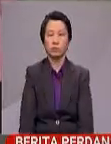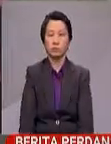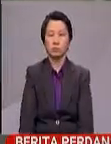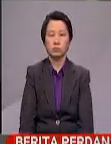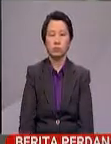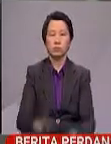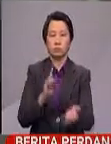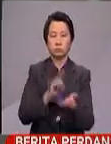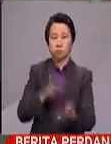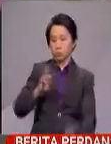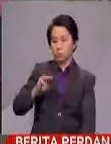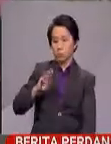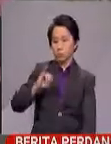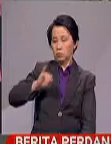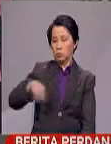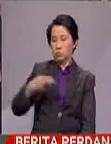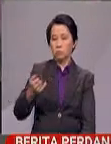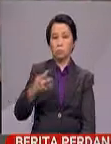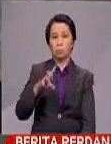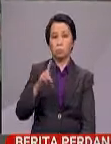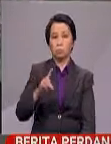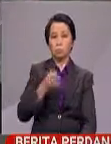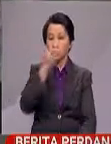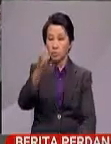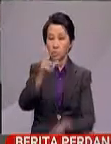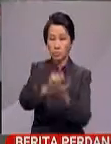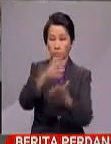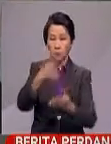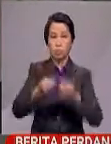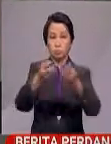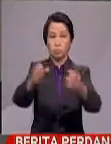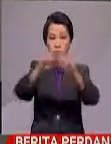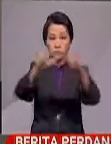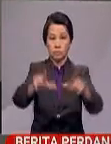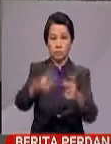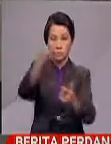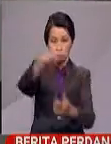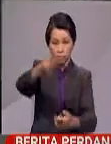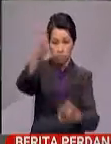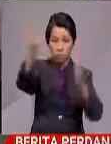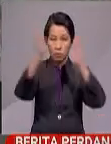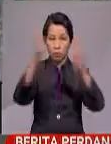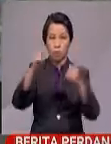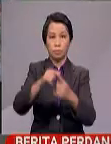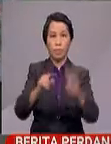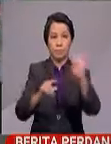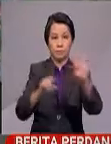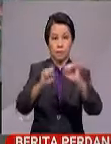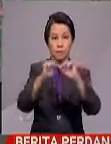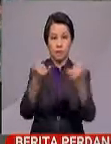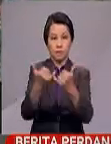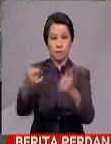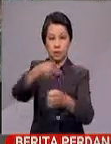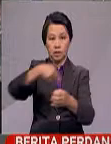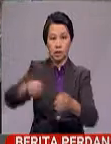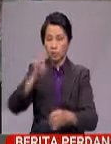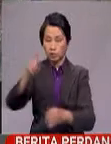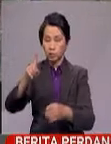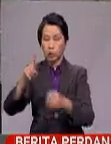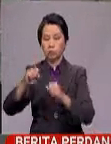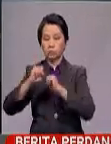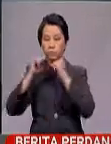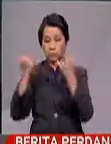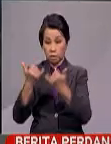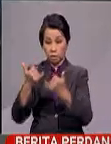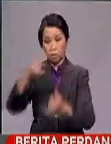Datuk Seri Dr. Mujahid bercakap kepada media selepas menyampaikan sijil pengesahan halal Malaysia kepada 4 syarikat domestik dan 1 syarikat antarabangsa